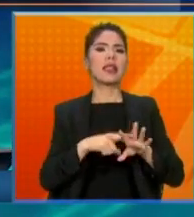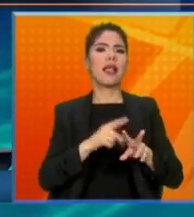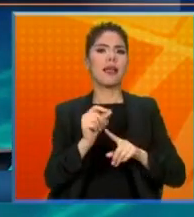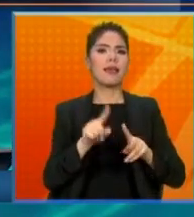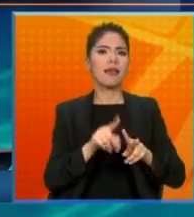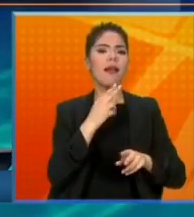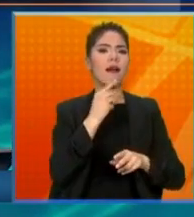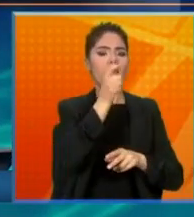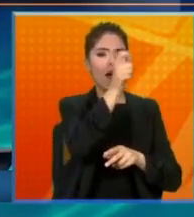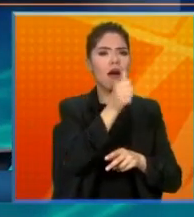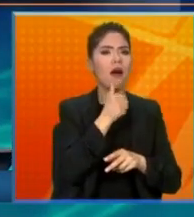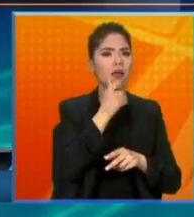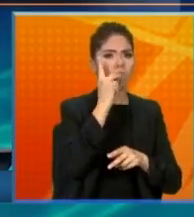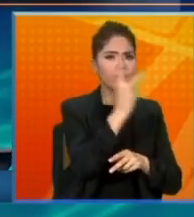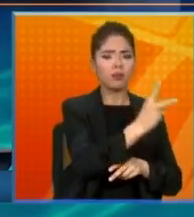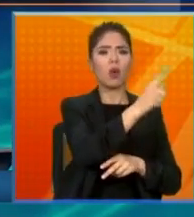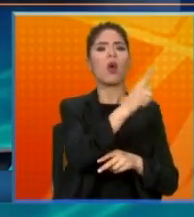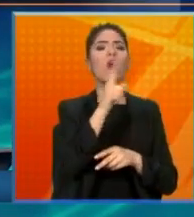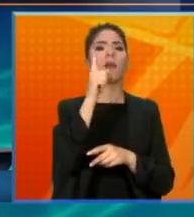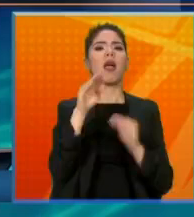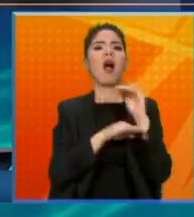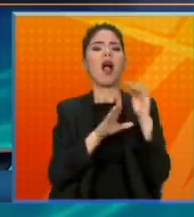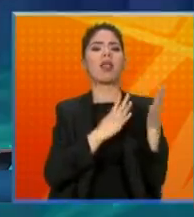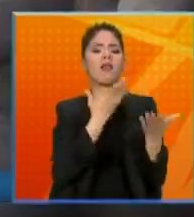ve bir o kadar da zor hayat öyküsü var sırada.